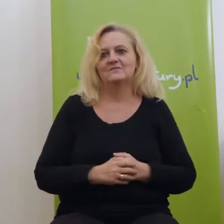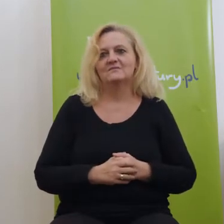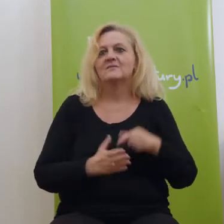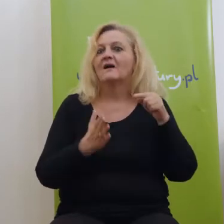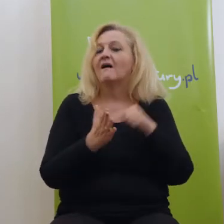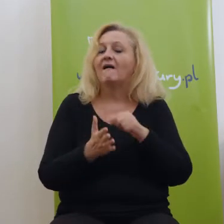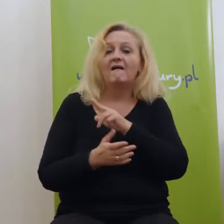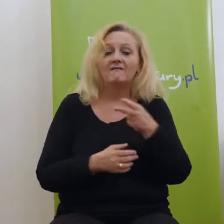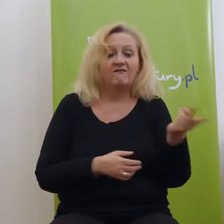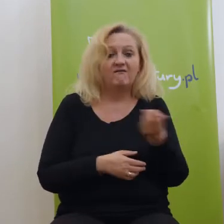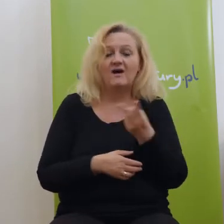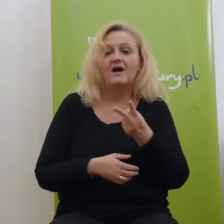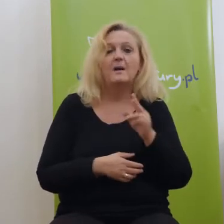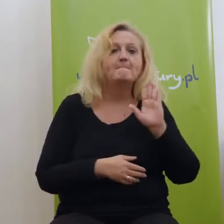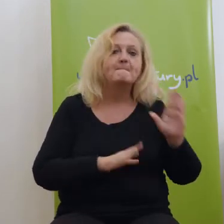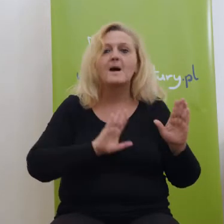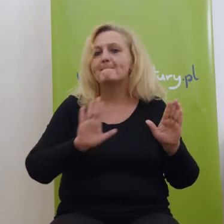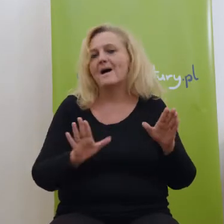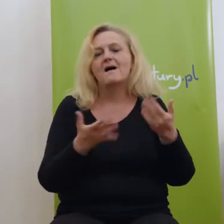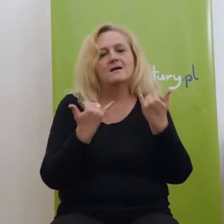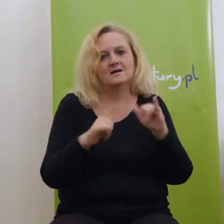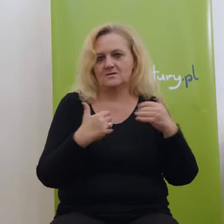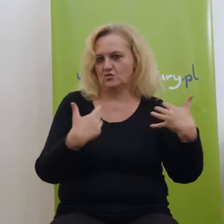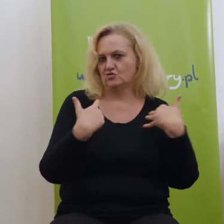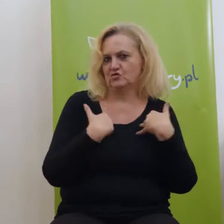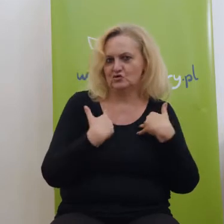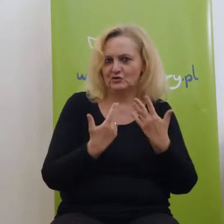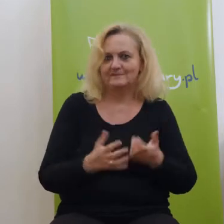Każda z nich ma zupełnie inne życie.